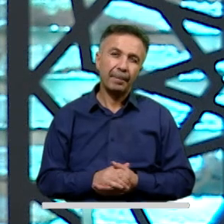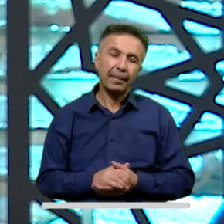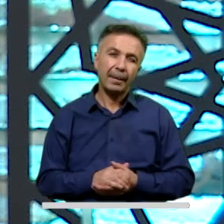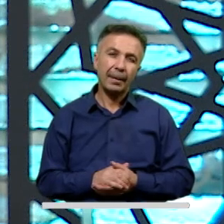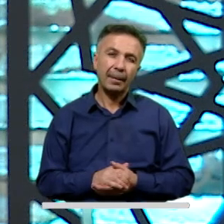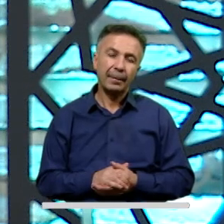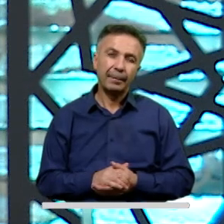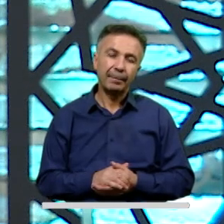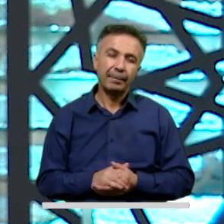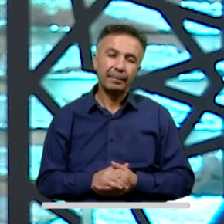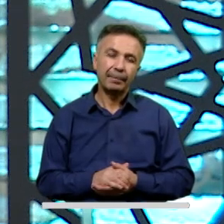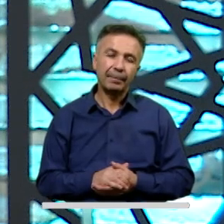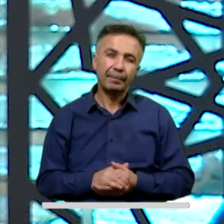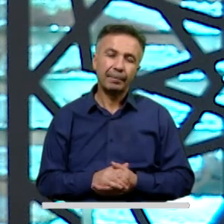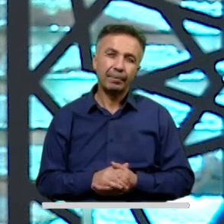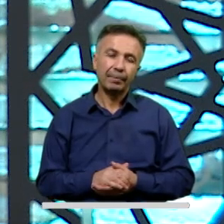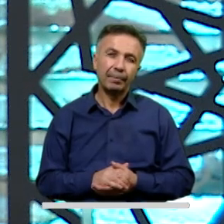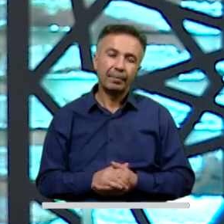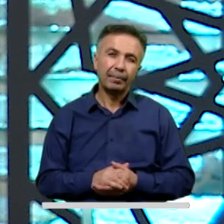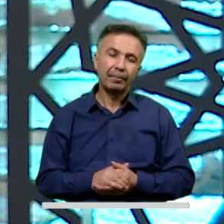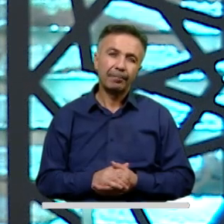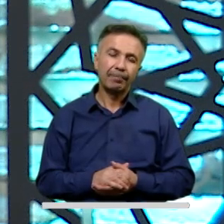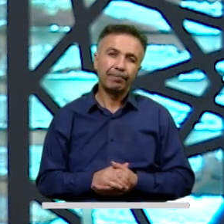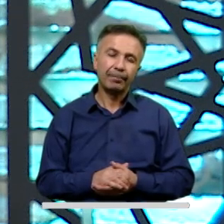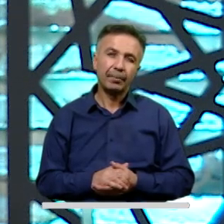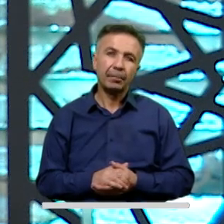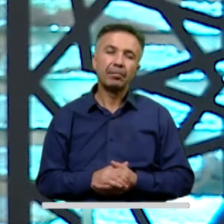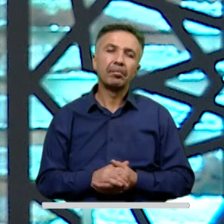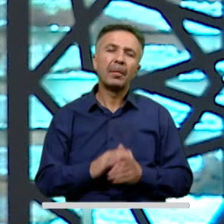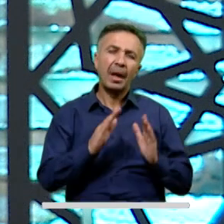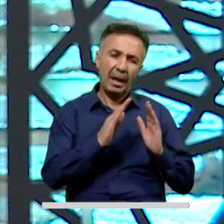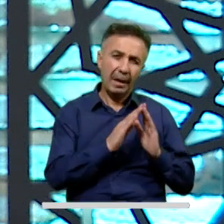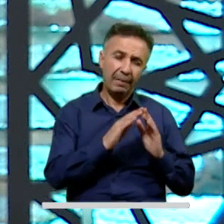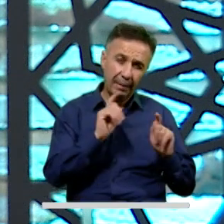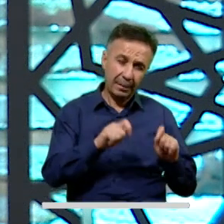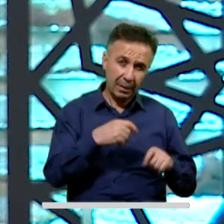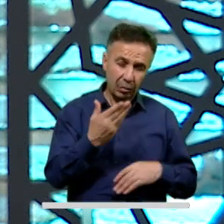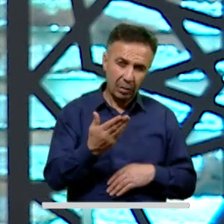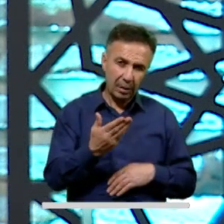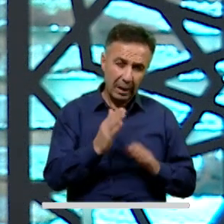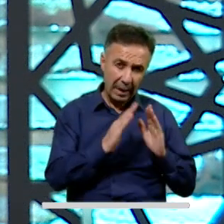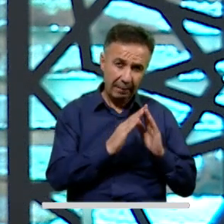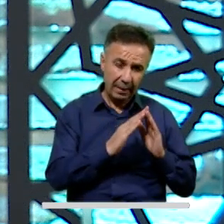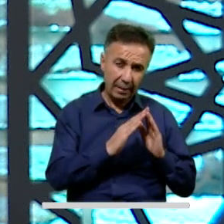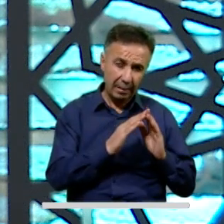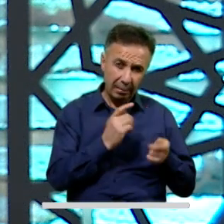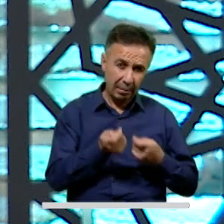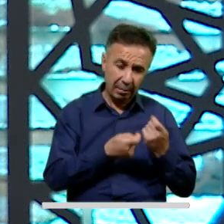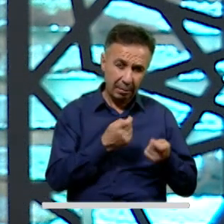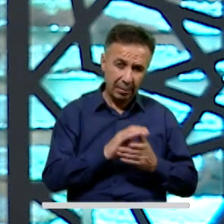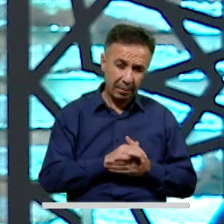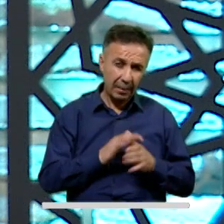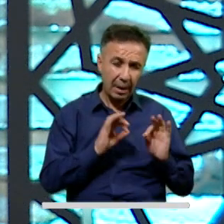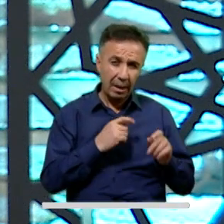Yani villayı tabii Ömer Bey, villa yaptıktan sonra kullanacak mısınız? Orası önemli. Bir kullanmak,